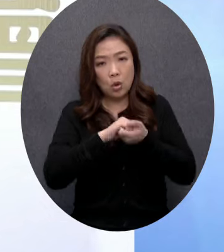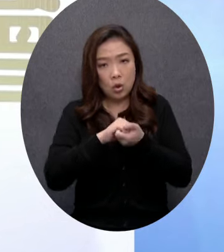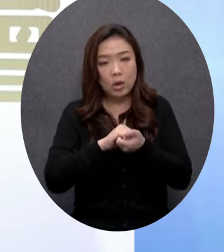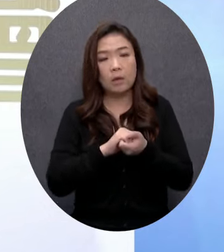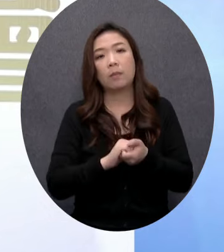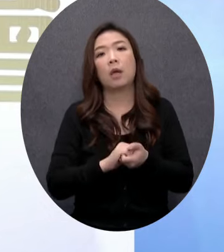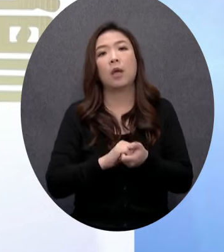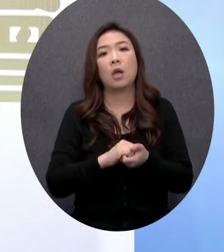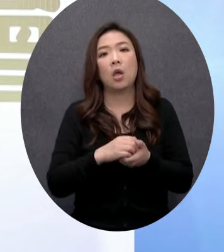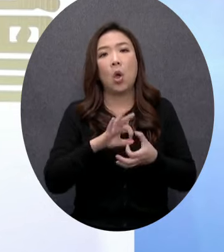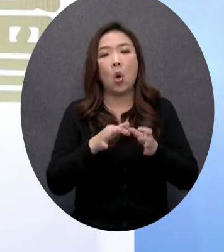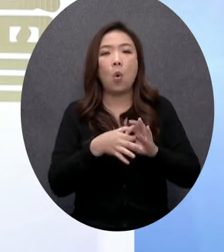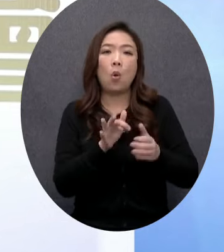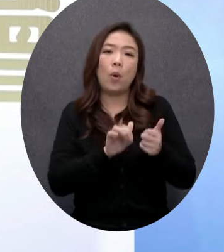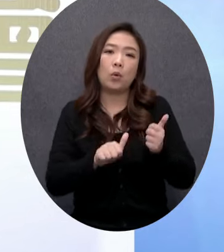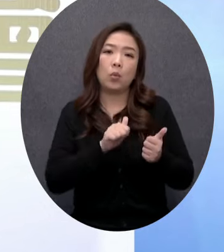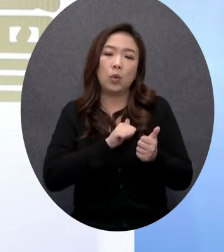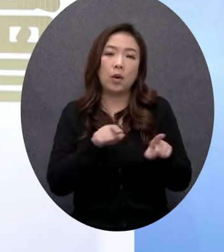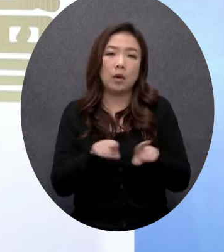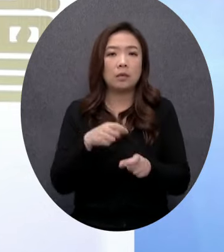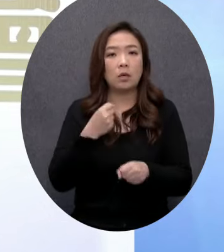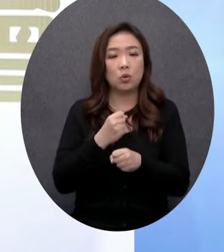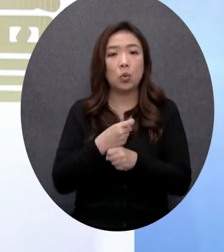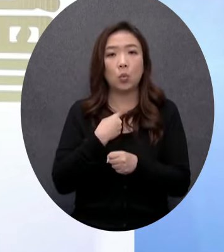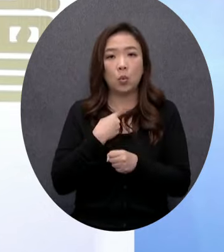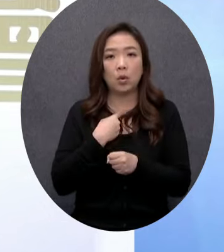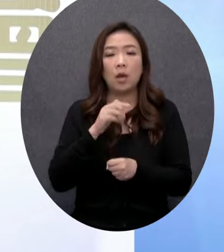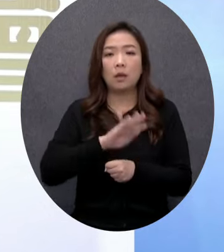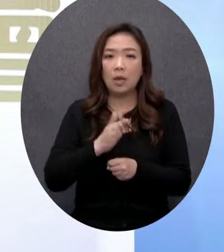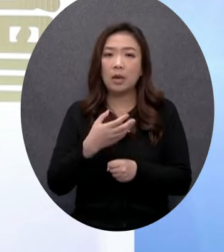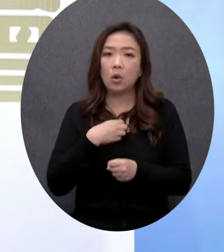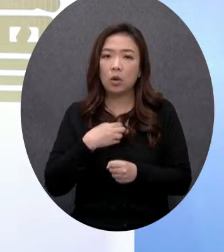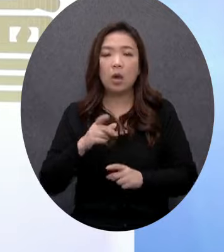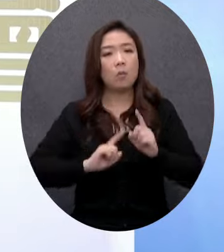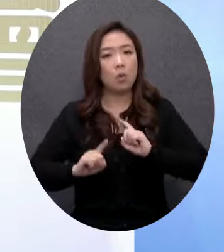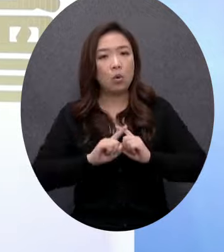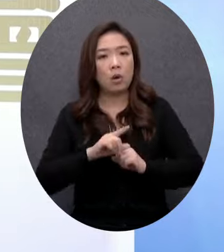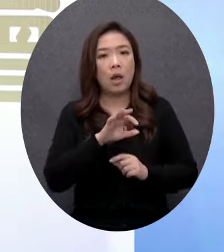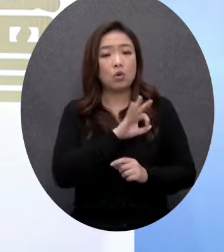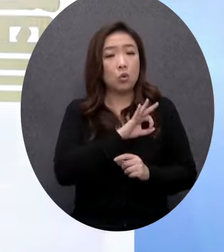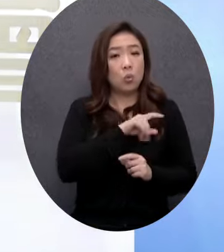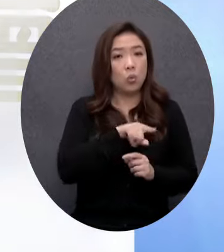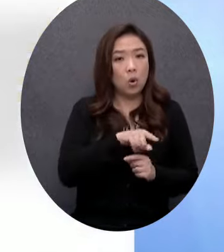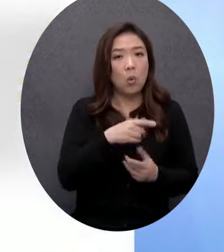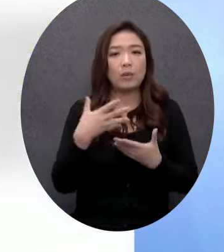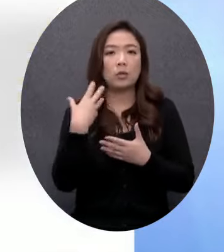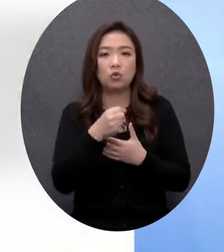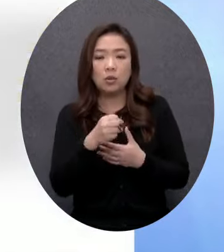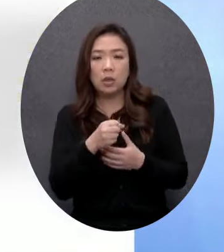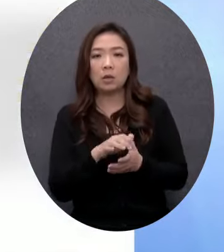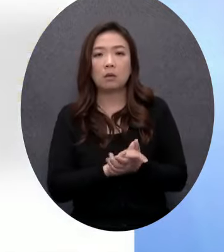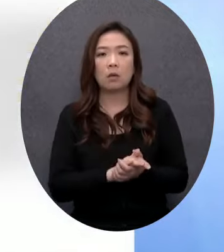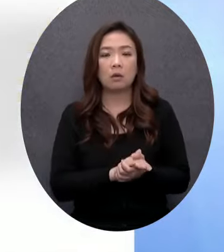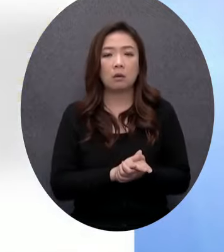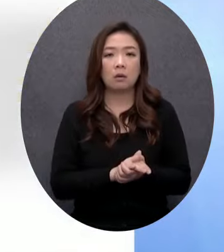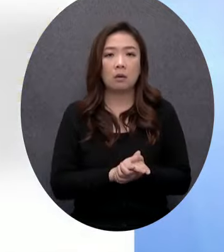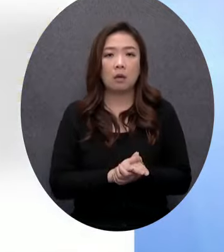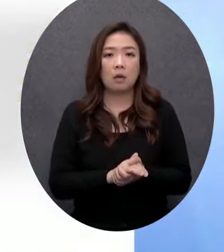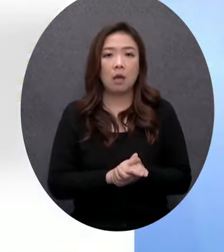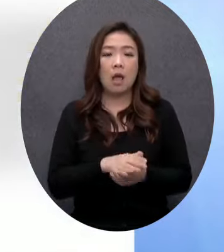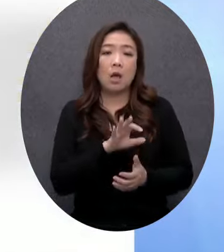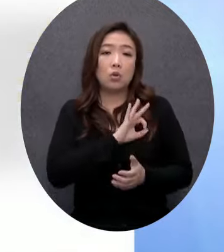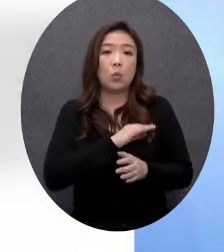是我覺得無論是總會或者主席本身，總會已經作了一個昨